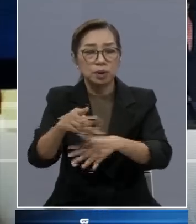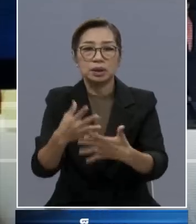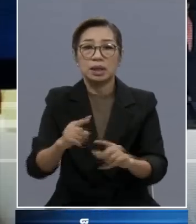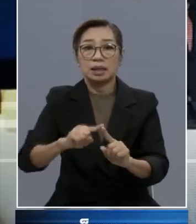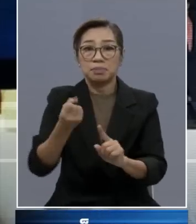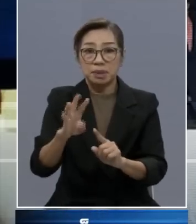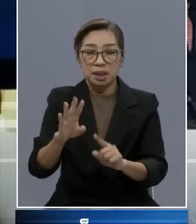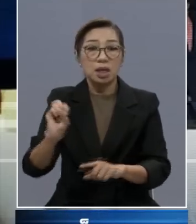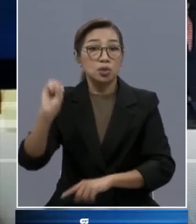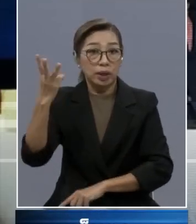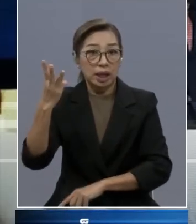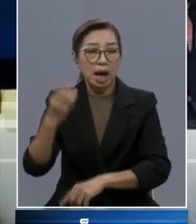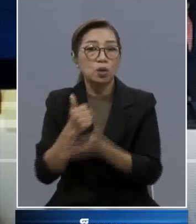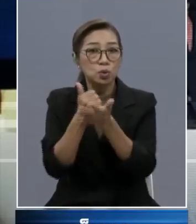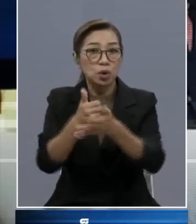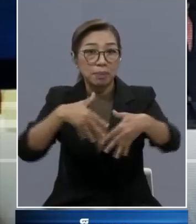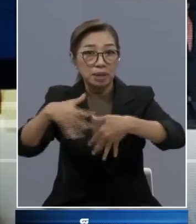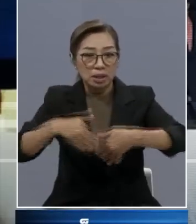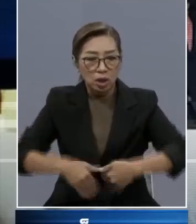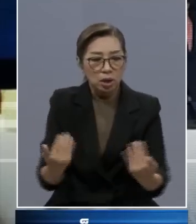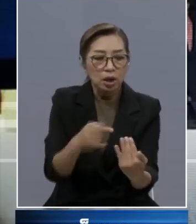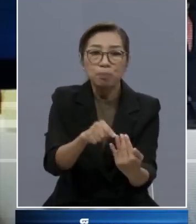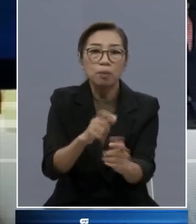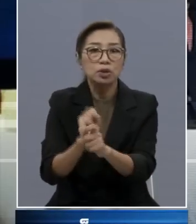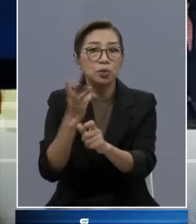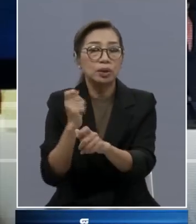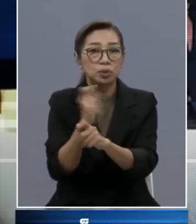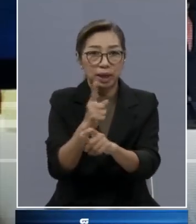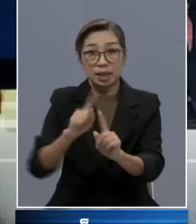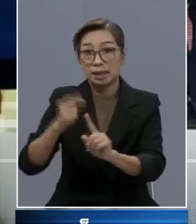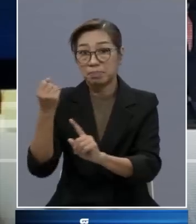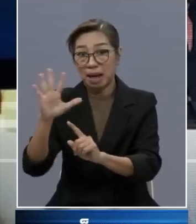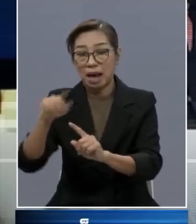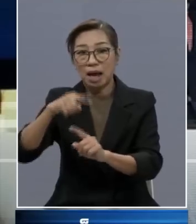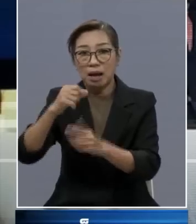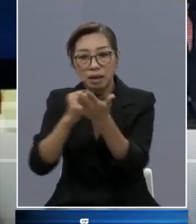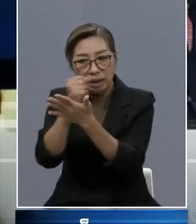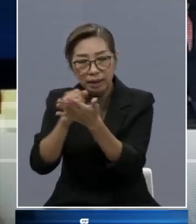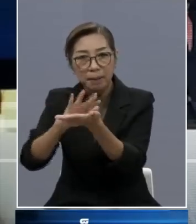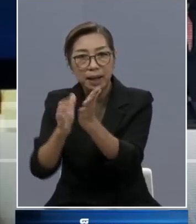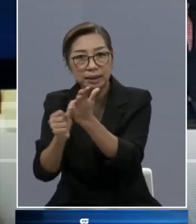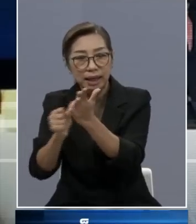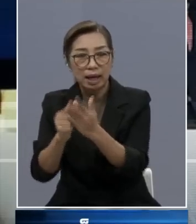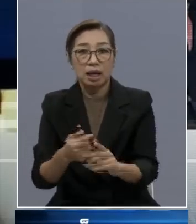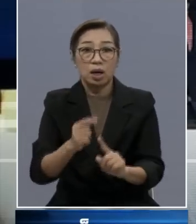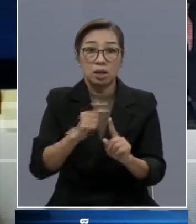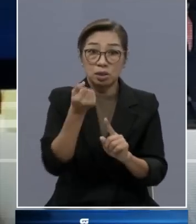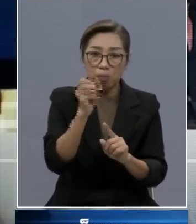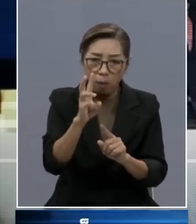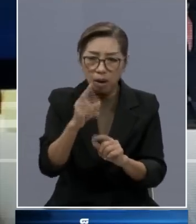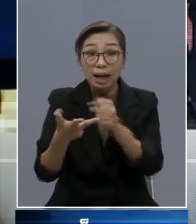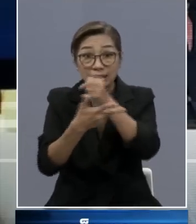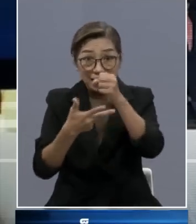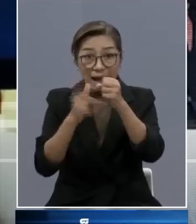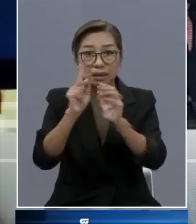าชนตั้งแต่แรกเกิด15แก้ปัญหายาเสพติด16อันนี้ที่ฮือฮากันเหมือนกันนำกัญชากลับไปอยู่ในบัญชียาเสพ